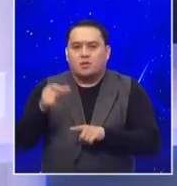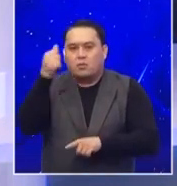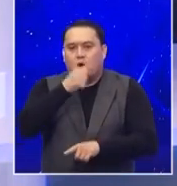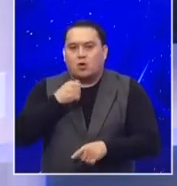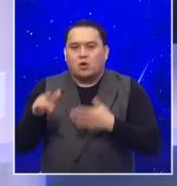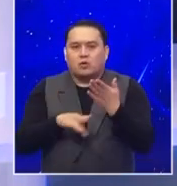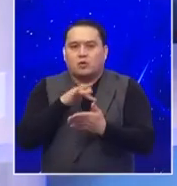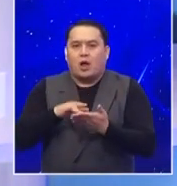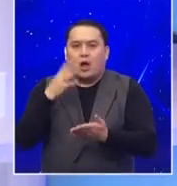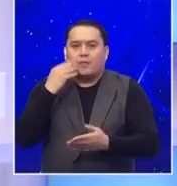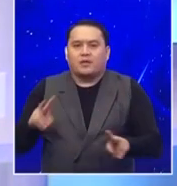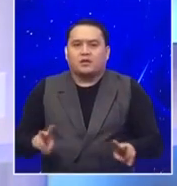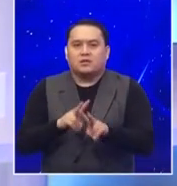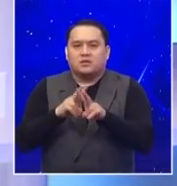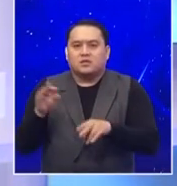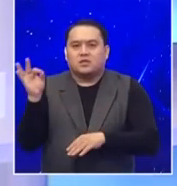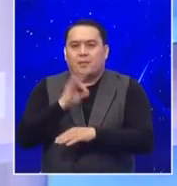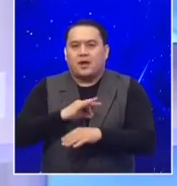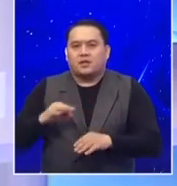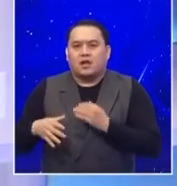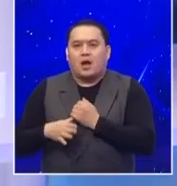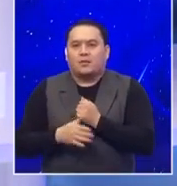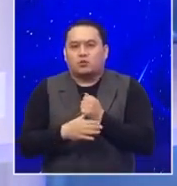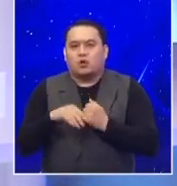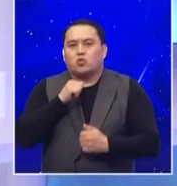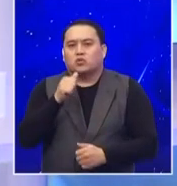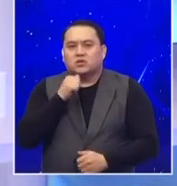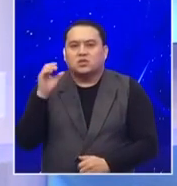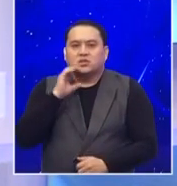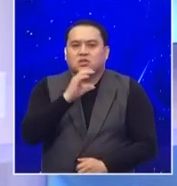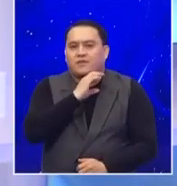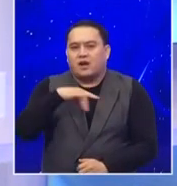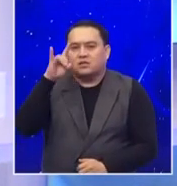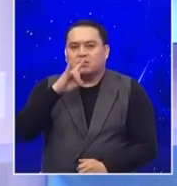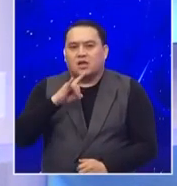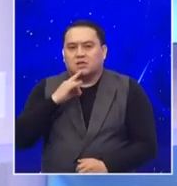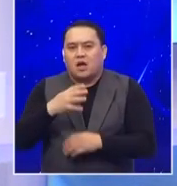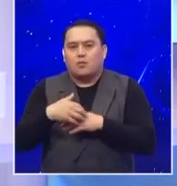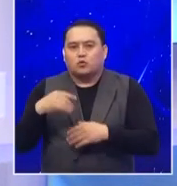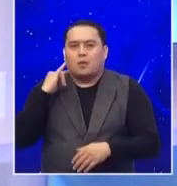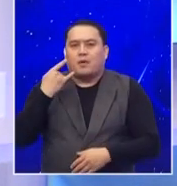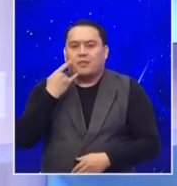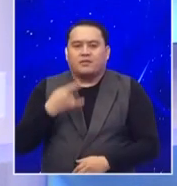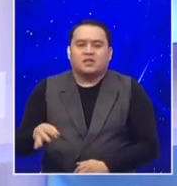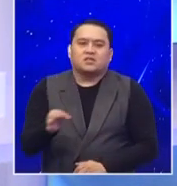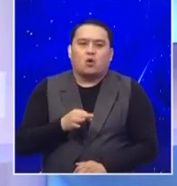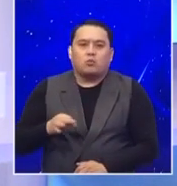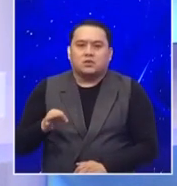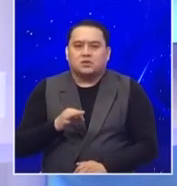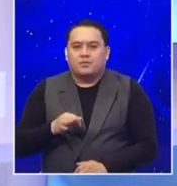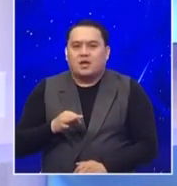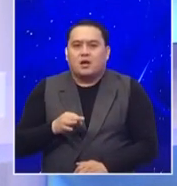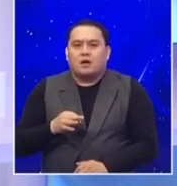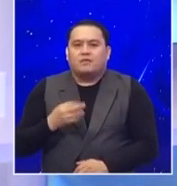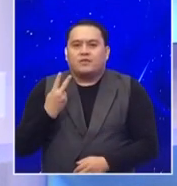Это города Алматы, Нур-Султан, Западно-Казахстанская, Атырауская, Кустанайская, Северо-Казахстанская, Акмолинская и Павлодарская